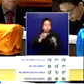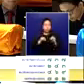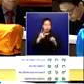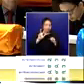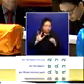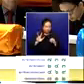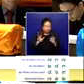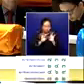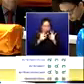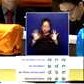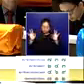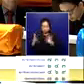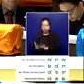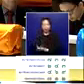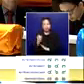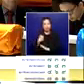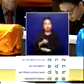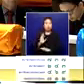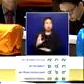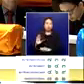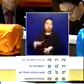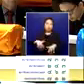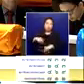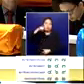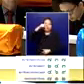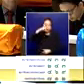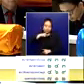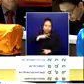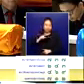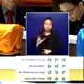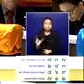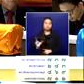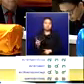นาจอธิปไตยเป็นของประชาชนชาวไทยเท่านั้นค่ะ